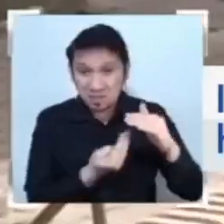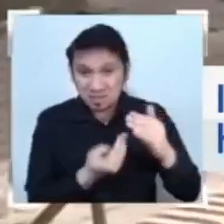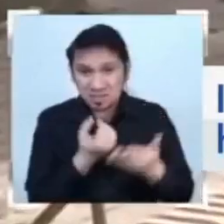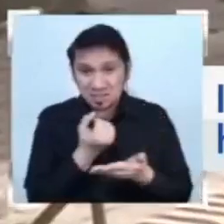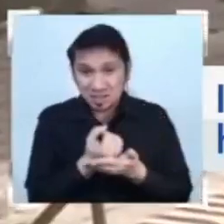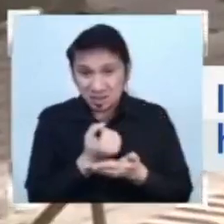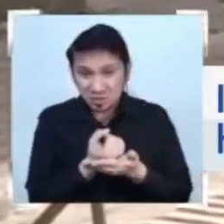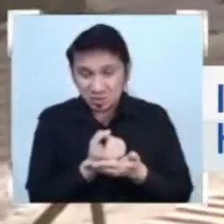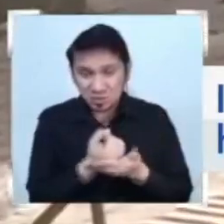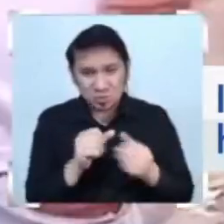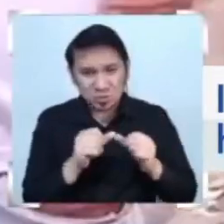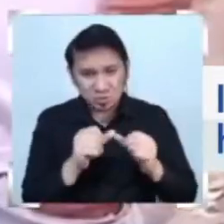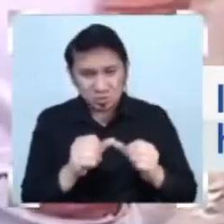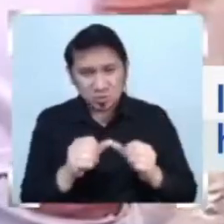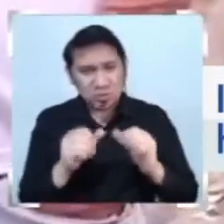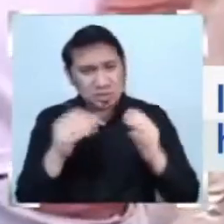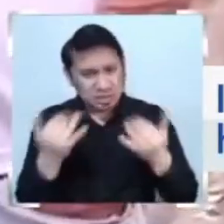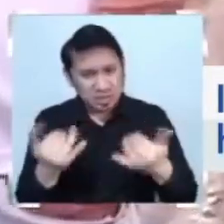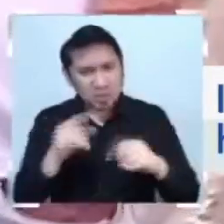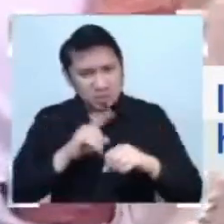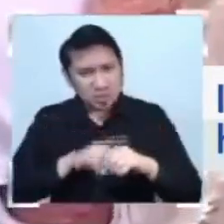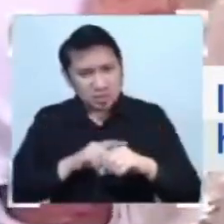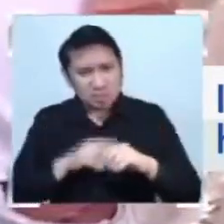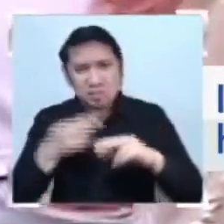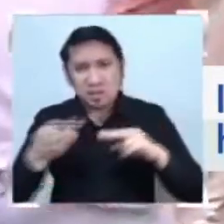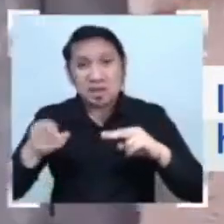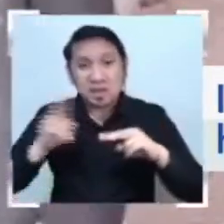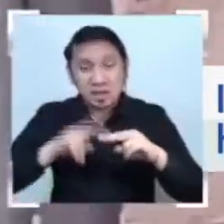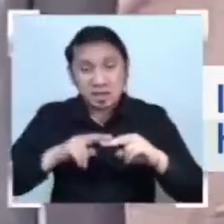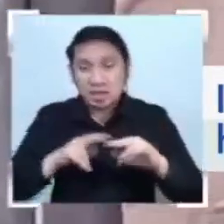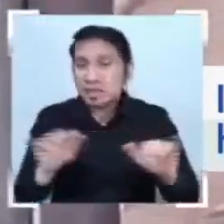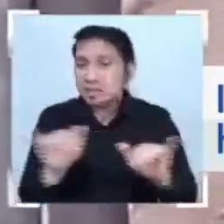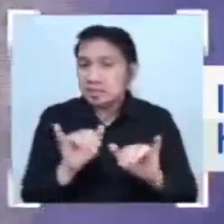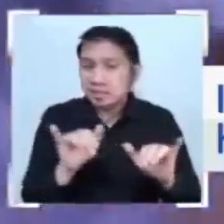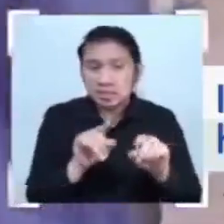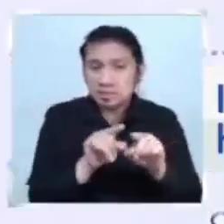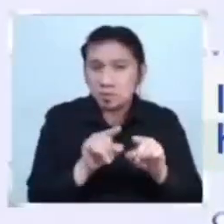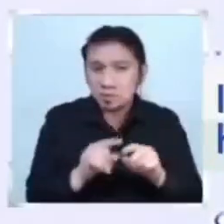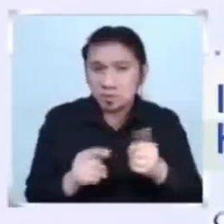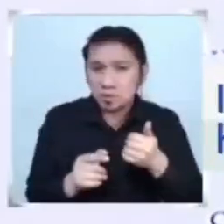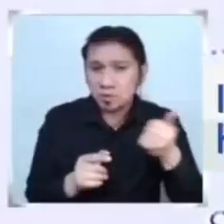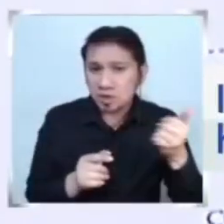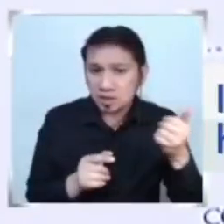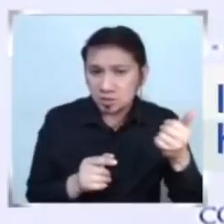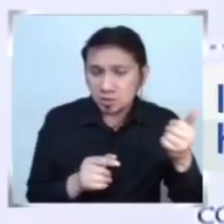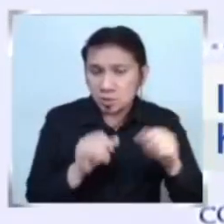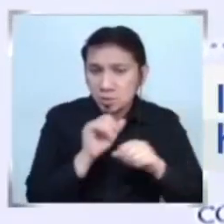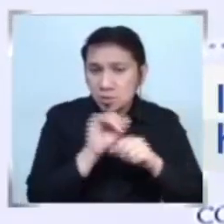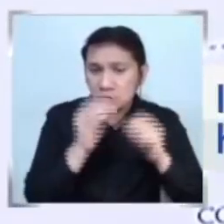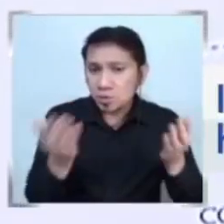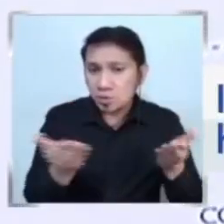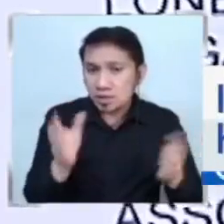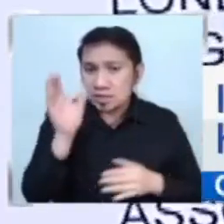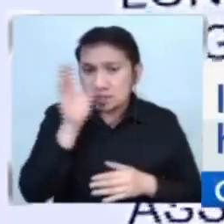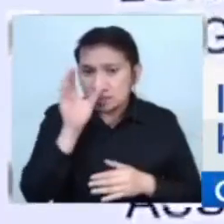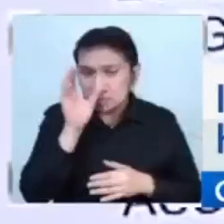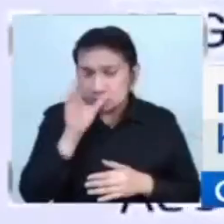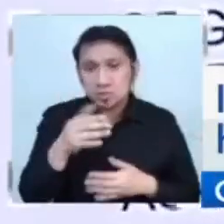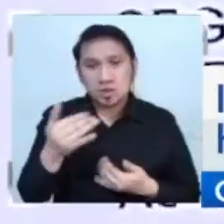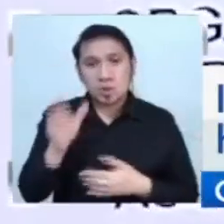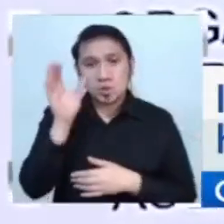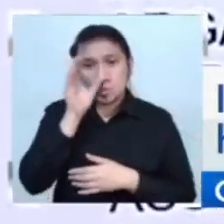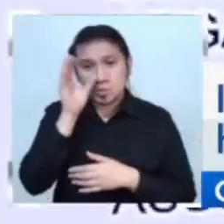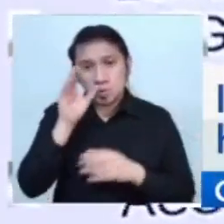na rin anilang itaas. Ganito rin ang sentimiento ng mga manggagawa sa Cebu City. Humiling na ang Cebu Labor Coalition sa